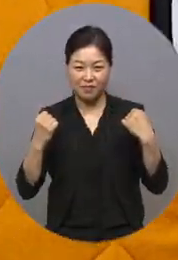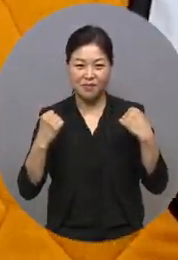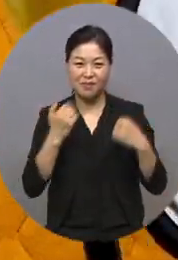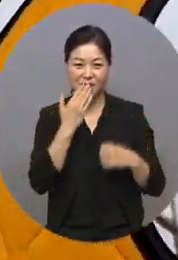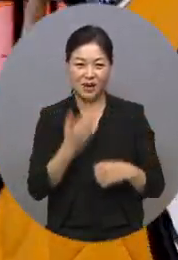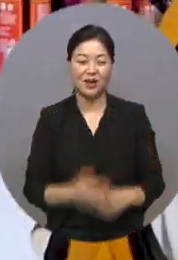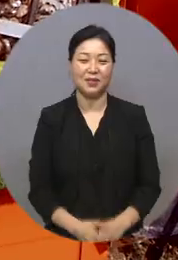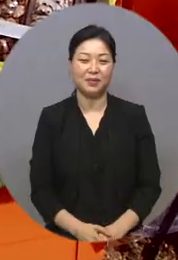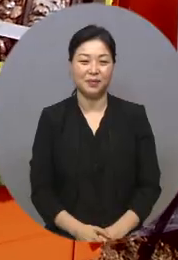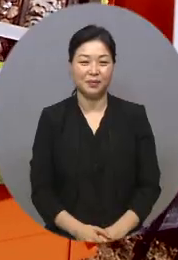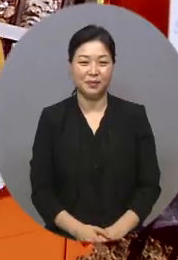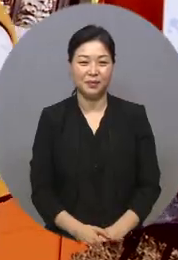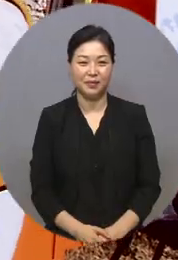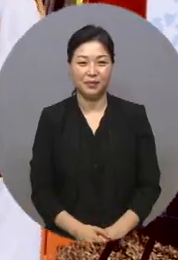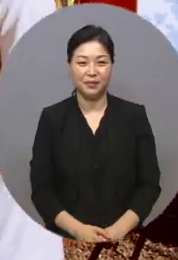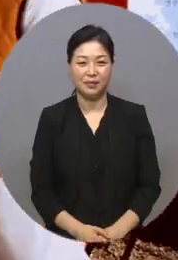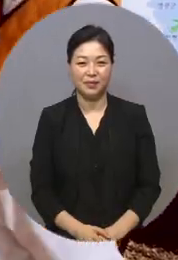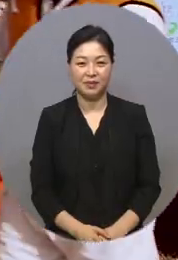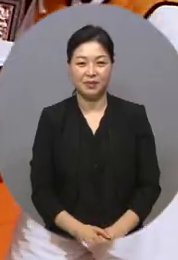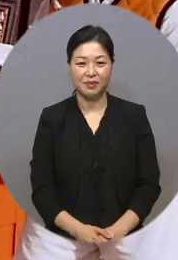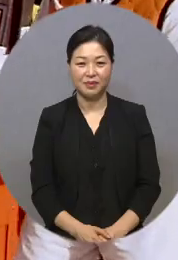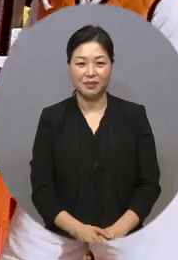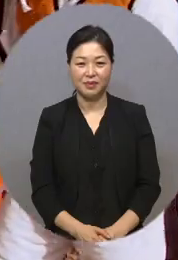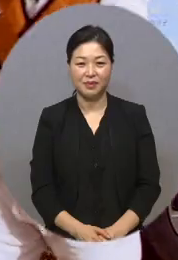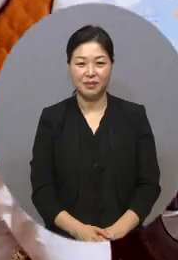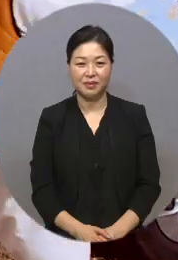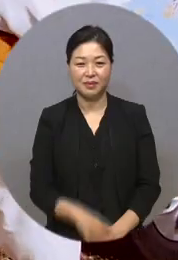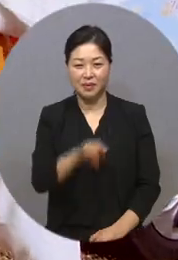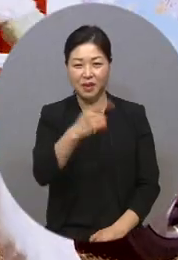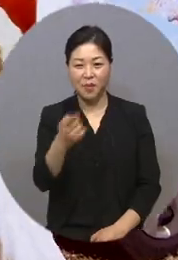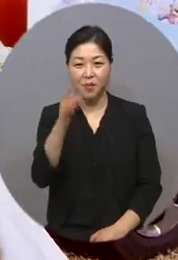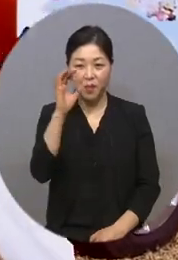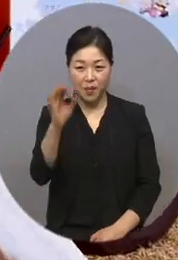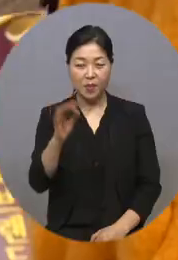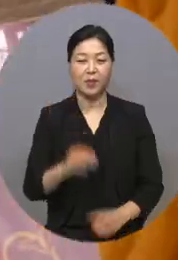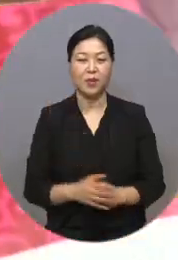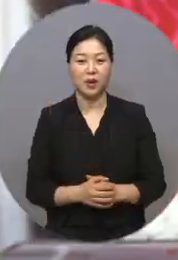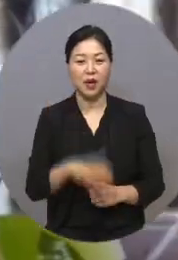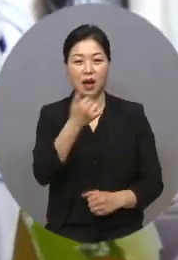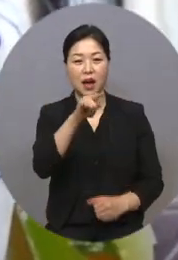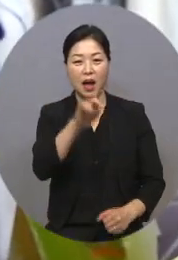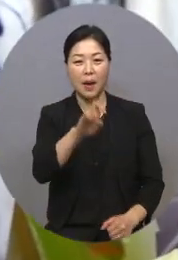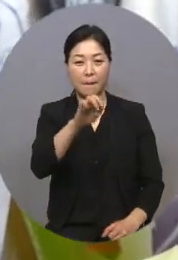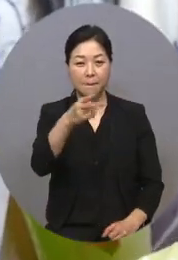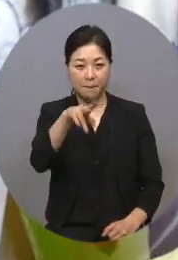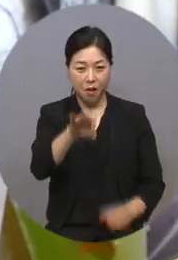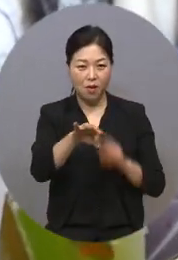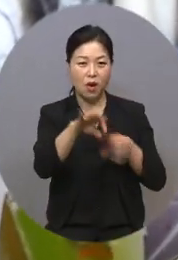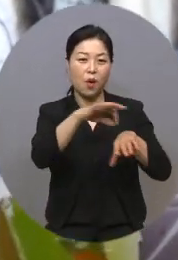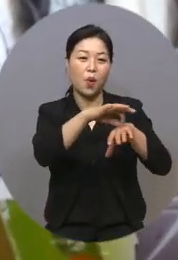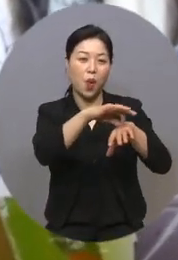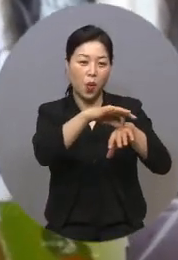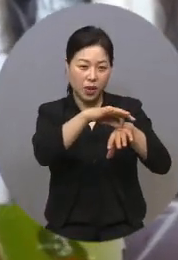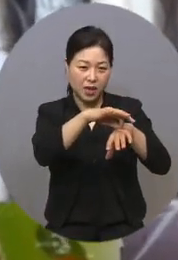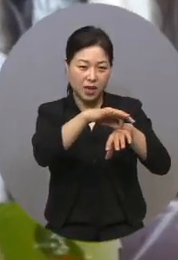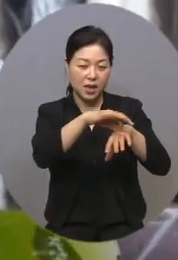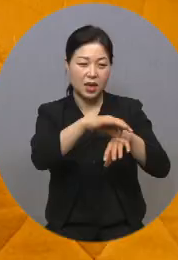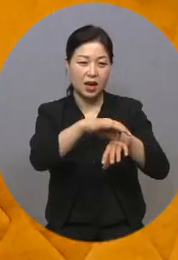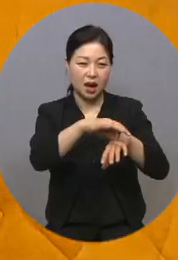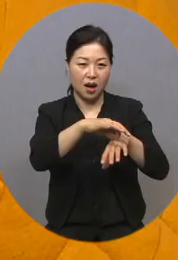불끈불끈 좋습니다. 자 그리고 여기 앞에 보시면 한 평에 고기 빼면 인생은 이야. 다